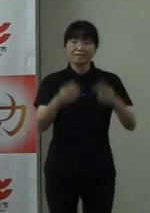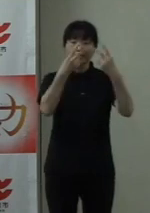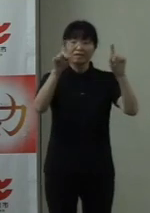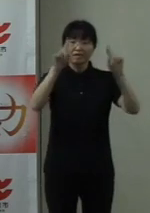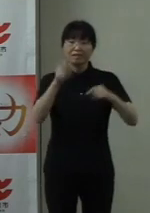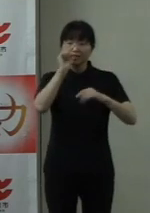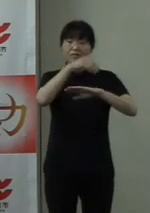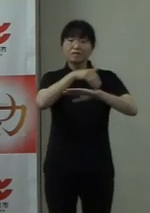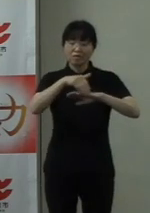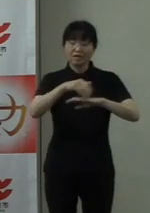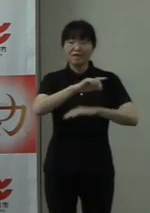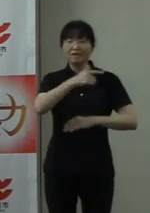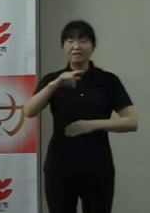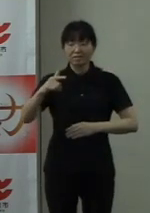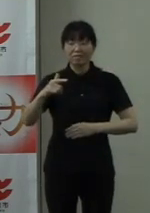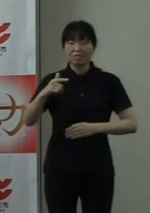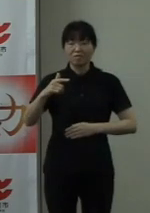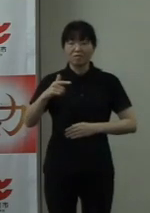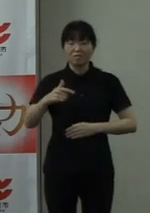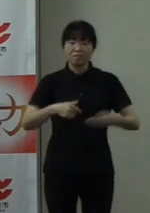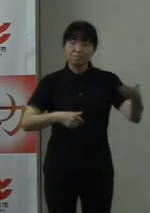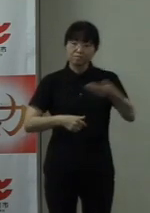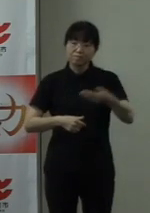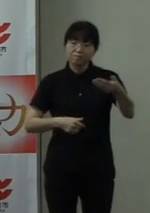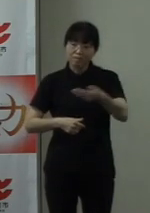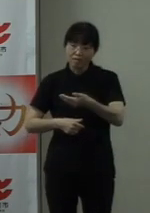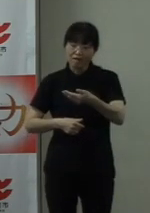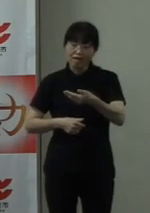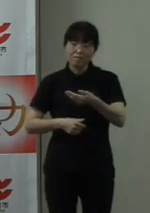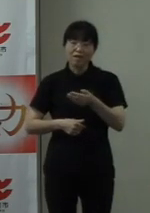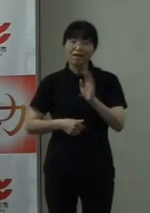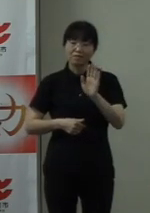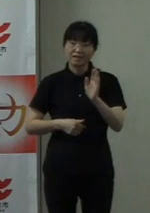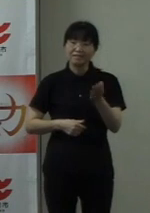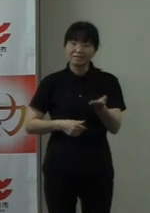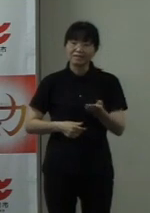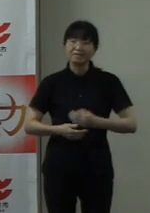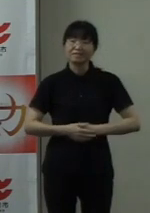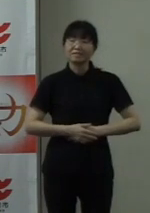定、等についてですね、質疑がございましたらお願いしたいと思います。いかがでしょうか。